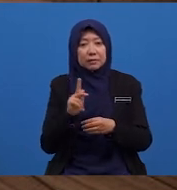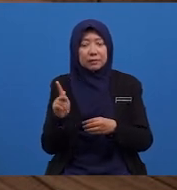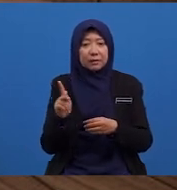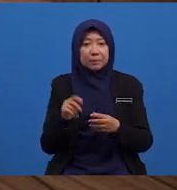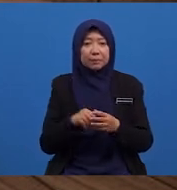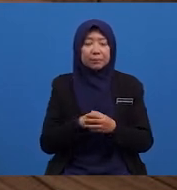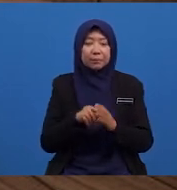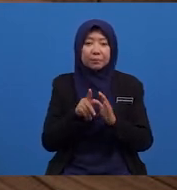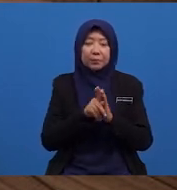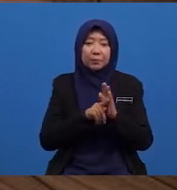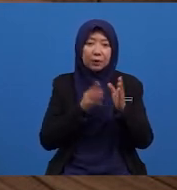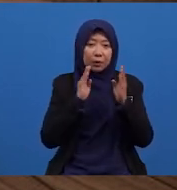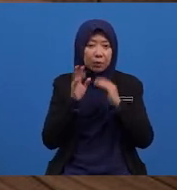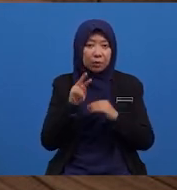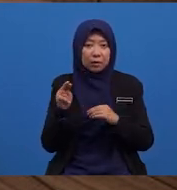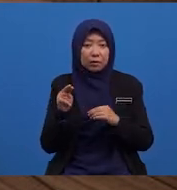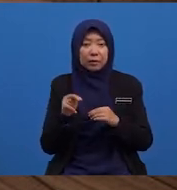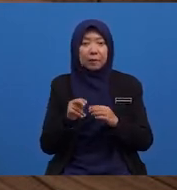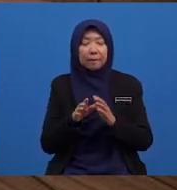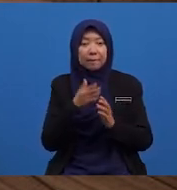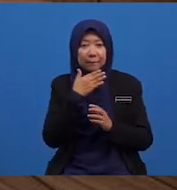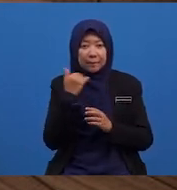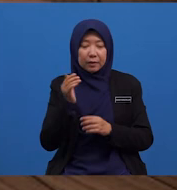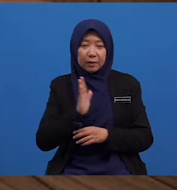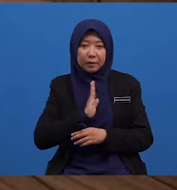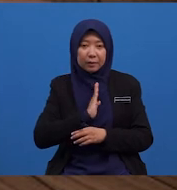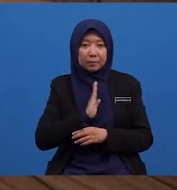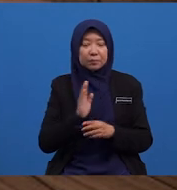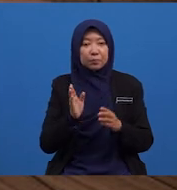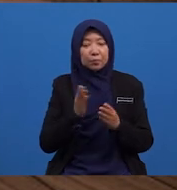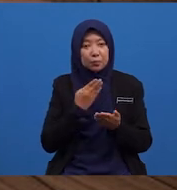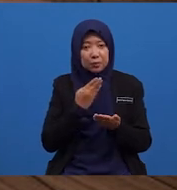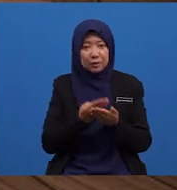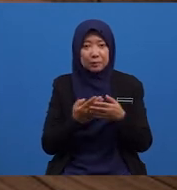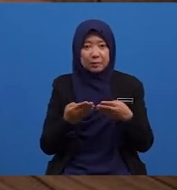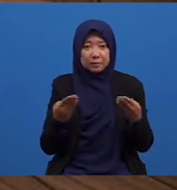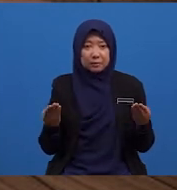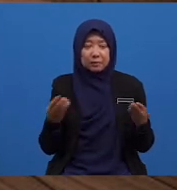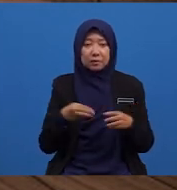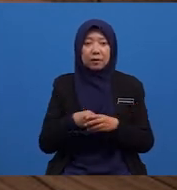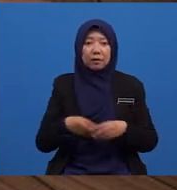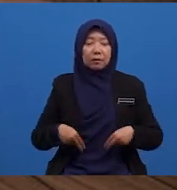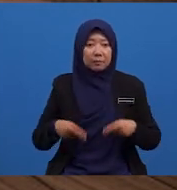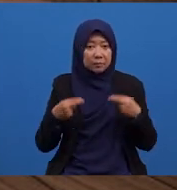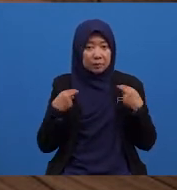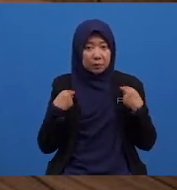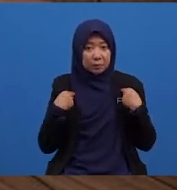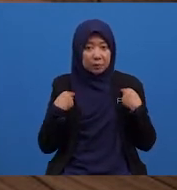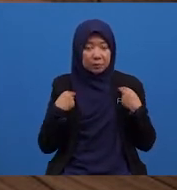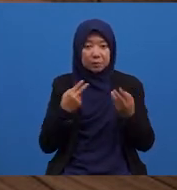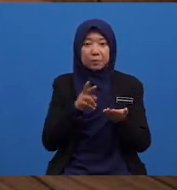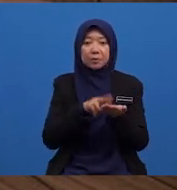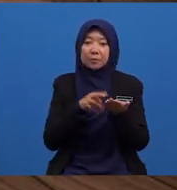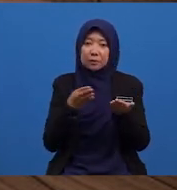yang menarik dan tebal dengan adab dan budi bahasa. Dalam kehidupan seharian pula,